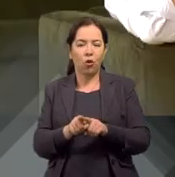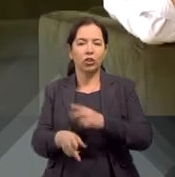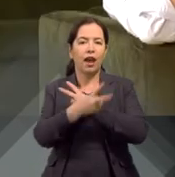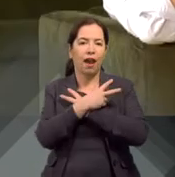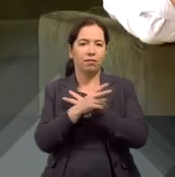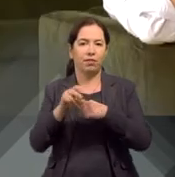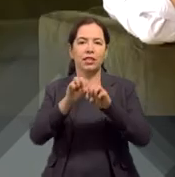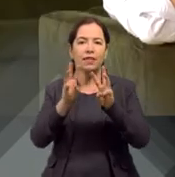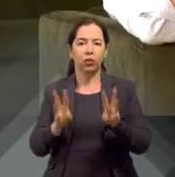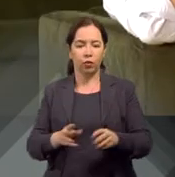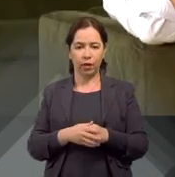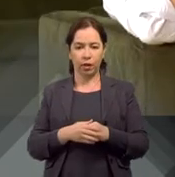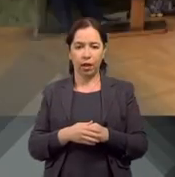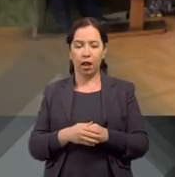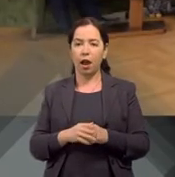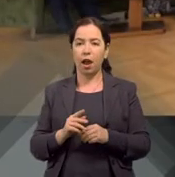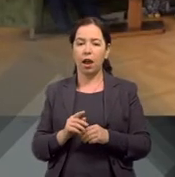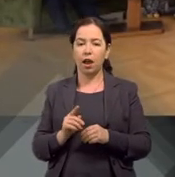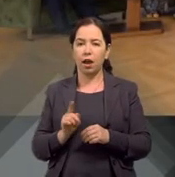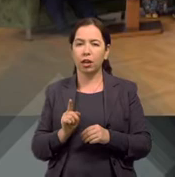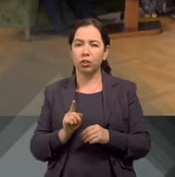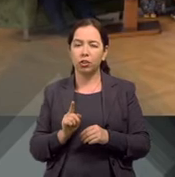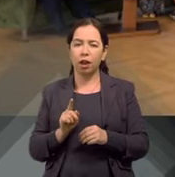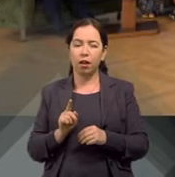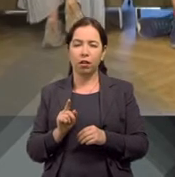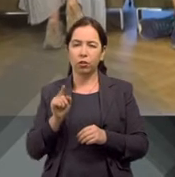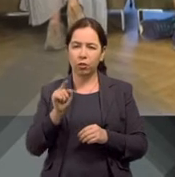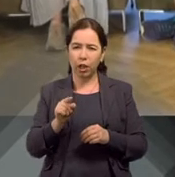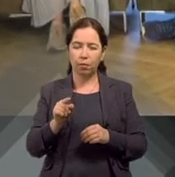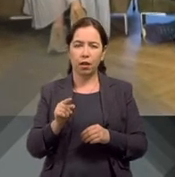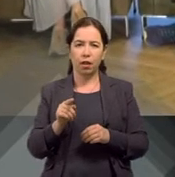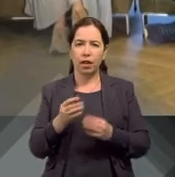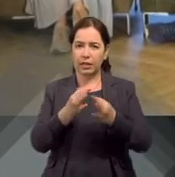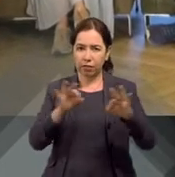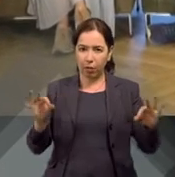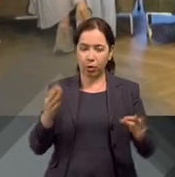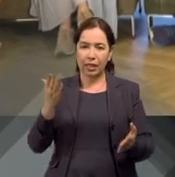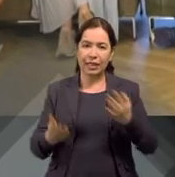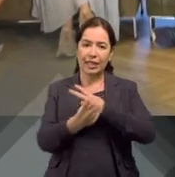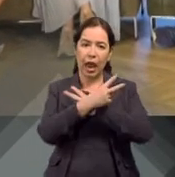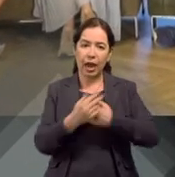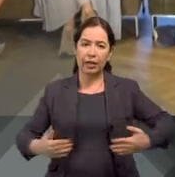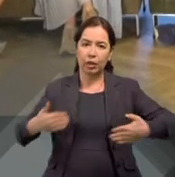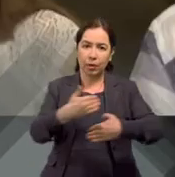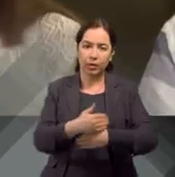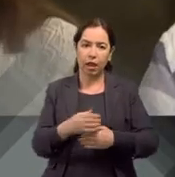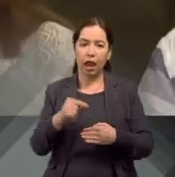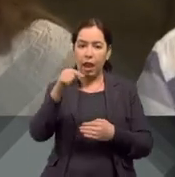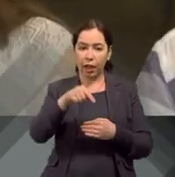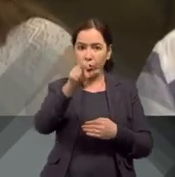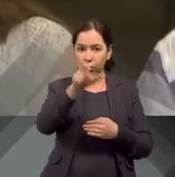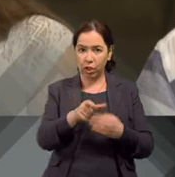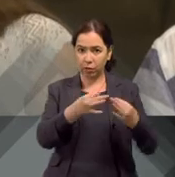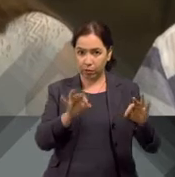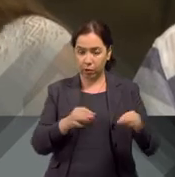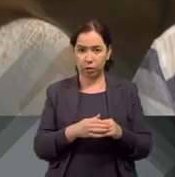святое. Как в этом состоянии со свободой? В этом ангельском объятии внутри. Но это же не оковы, это как подушки безопасности. Я хотел